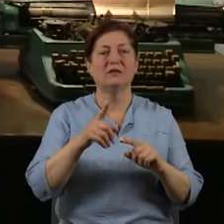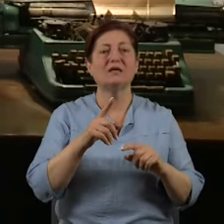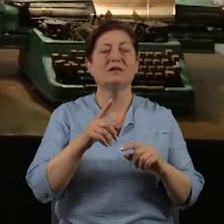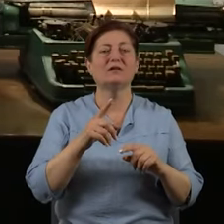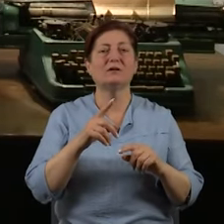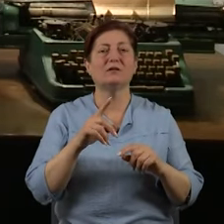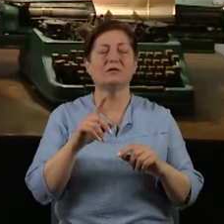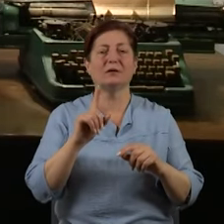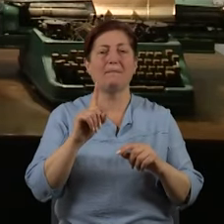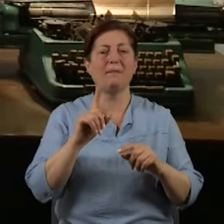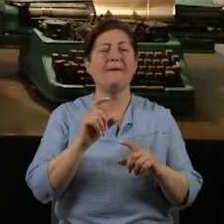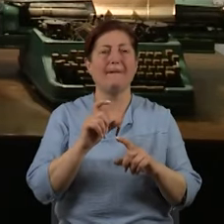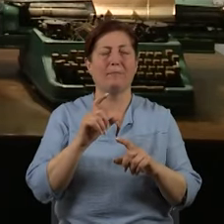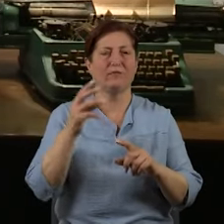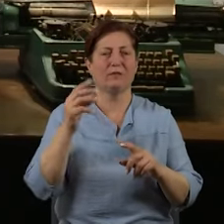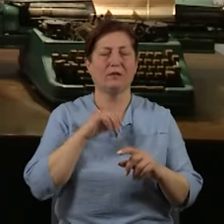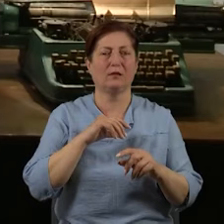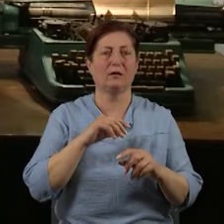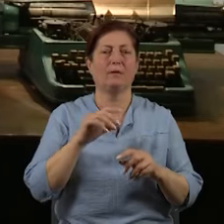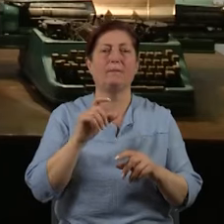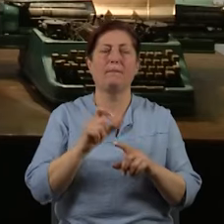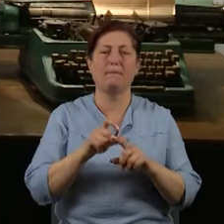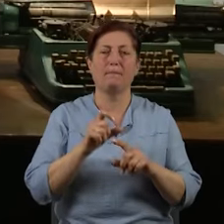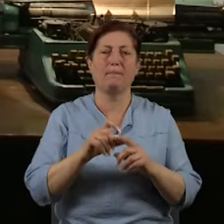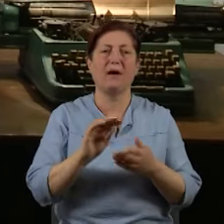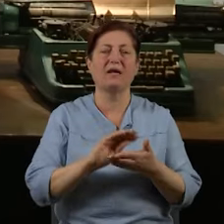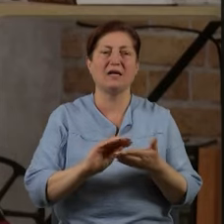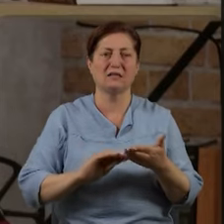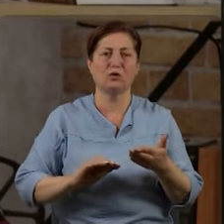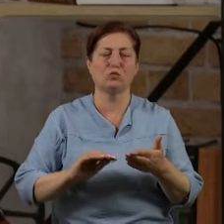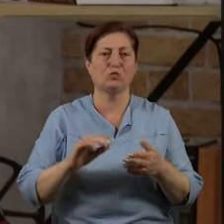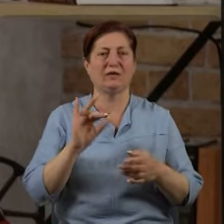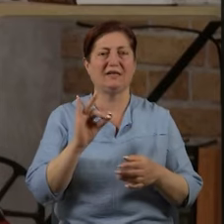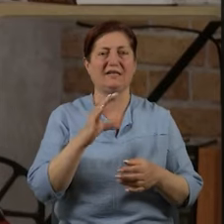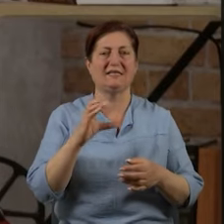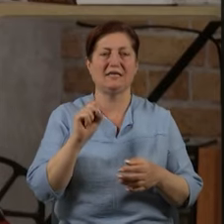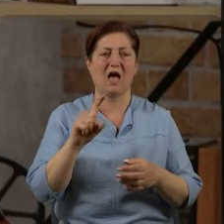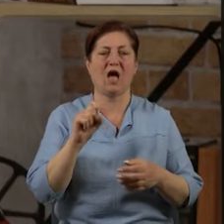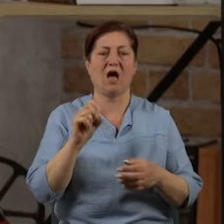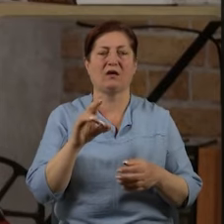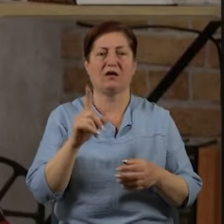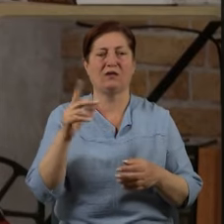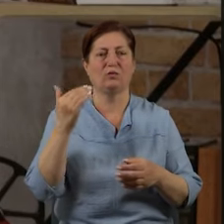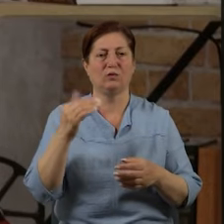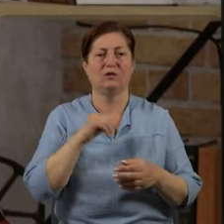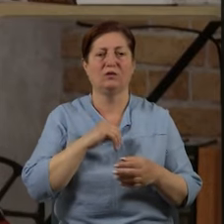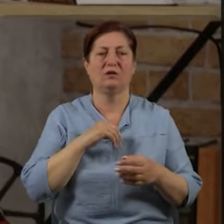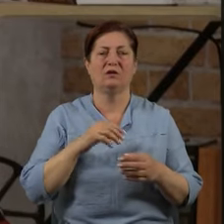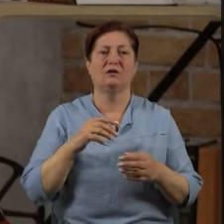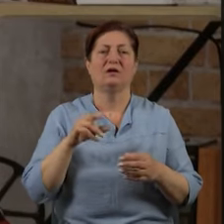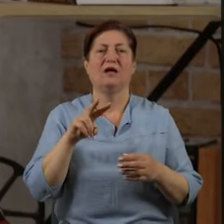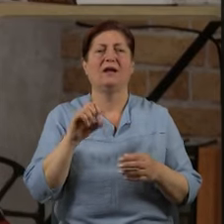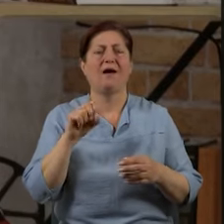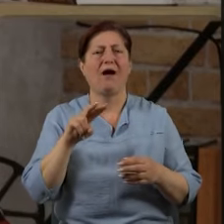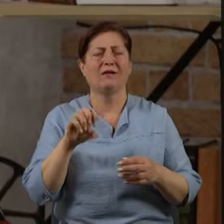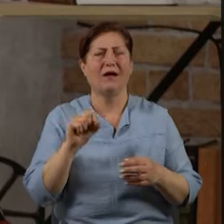էության այդպիսի մի բանաստեղծություն ստիրային հատույթում ունի Իսահակյան Արազի ափին ոստանած լինի, հա Սալգյուր տնկեն վարդերու լալա եւ